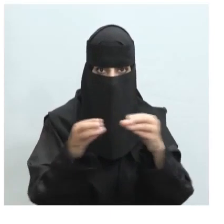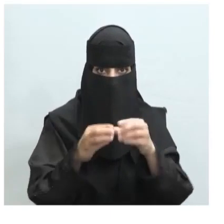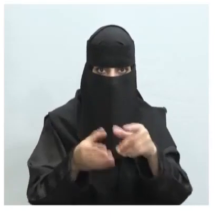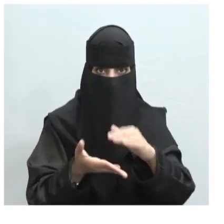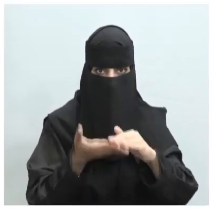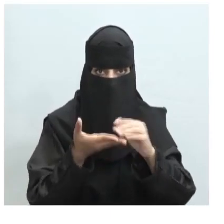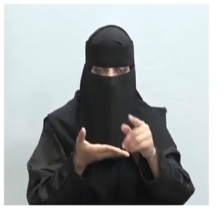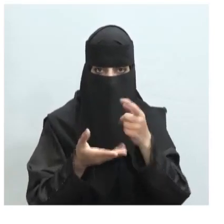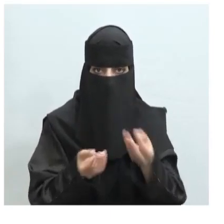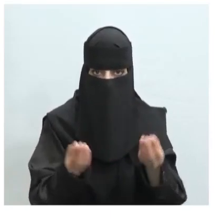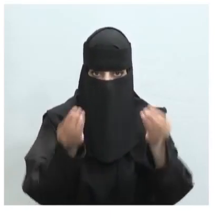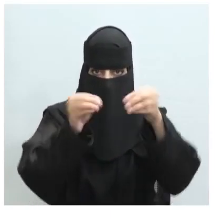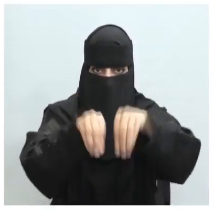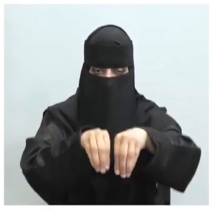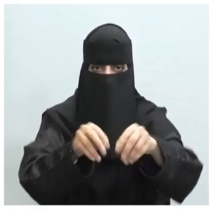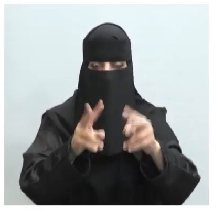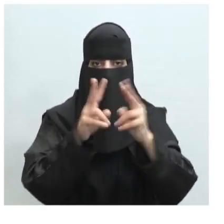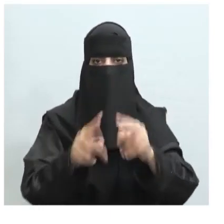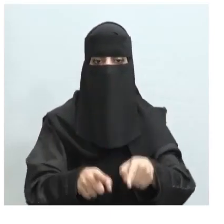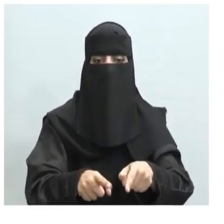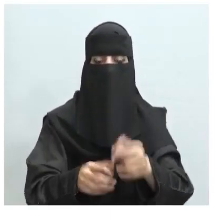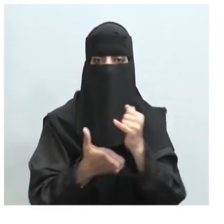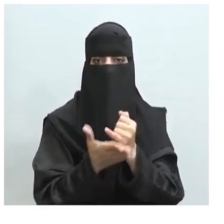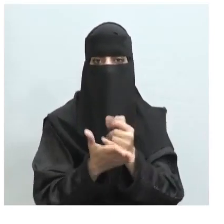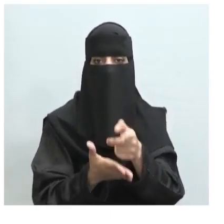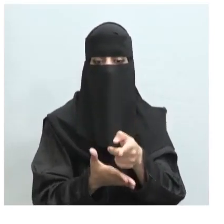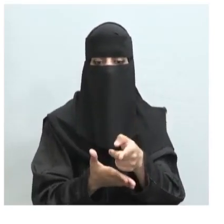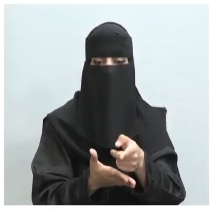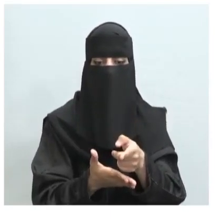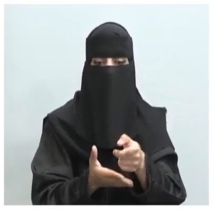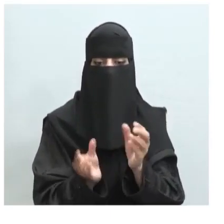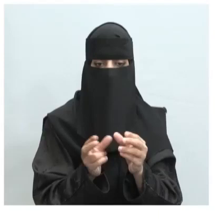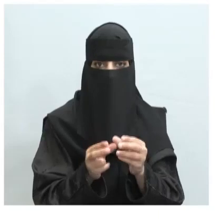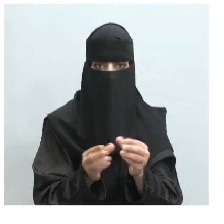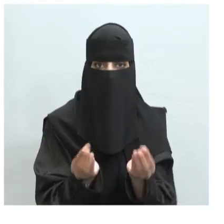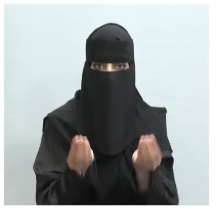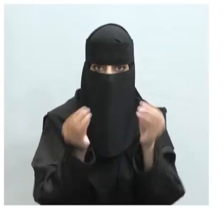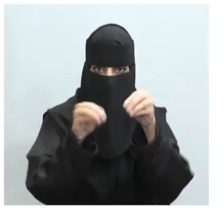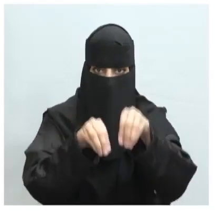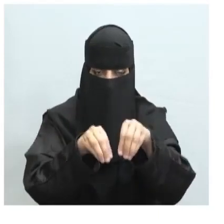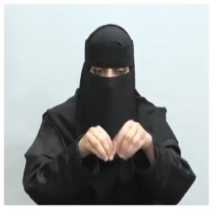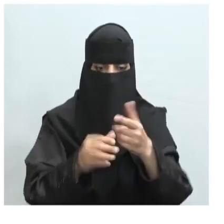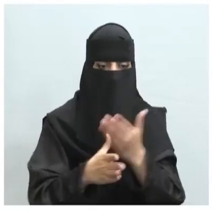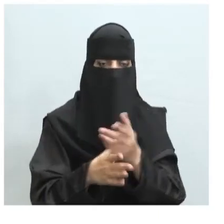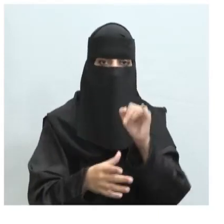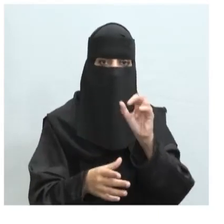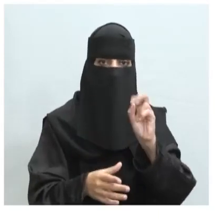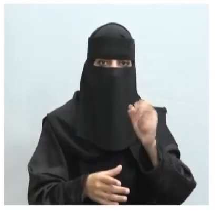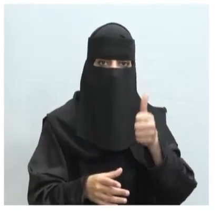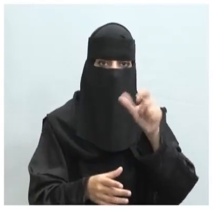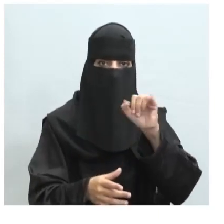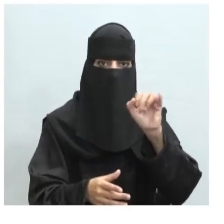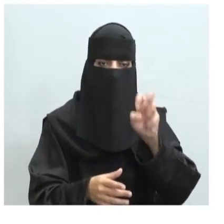التي يزودها المصدر بالطاقه اذا نعتبر هذا المصباح مقاومه لماذا لانه هو